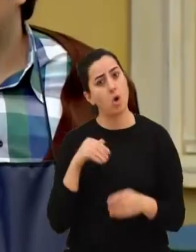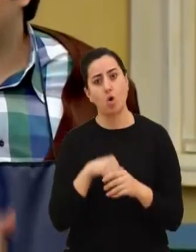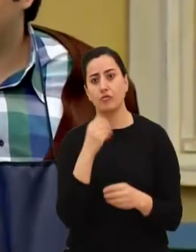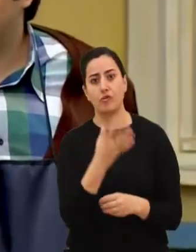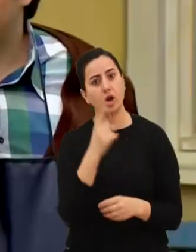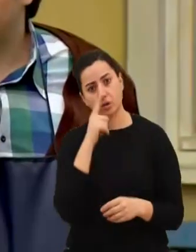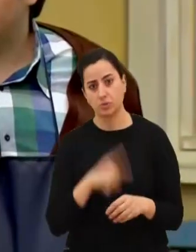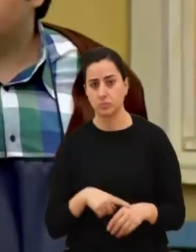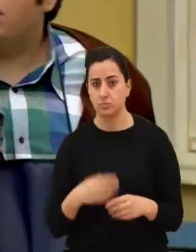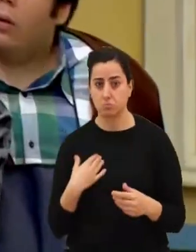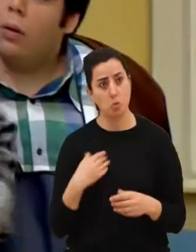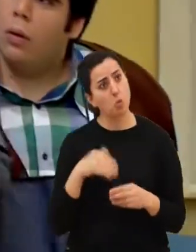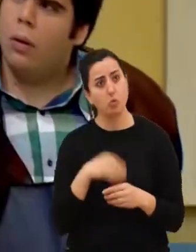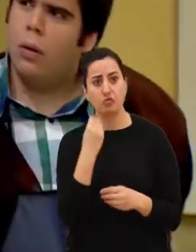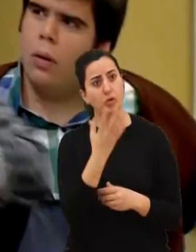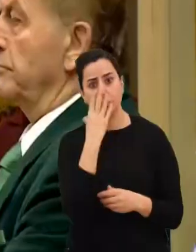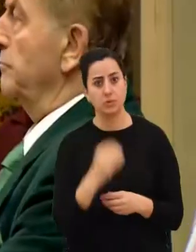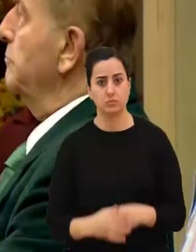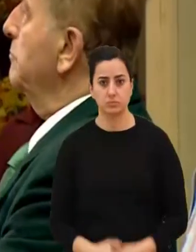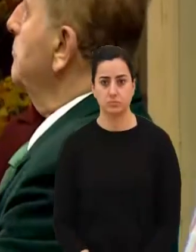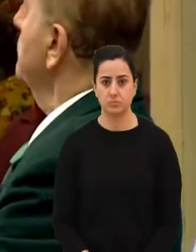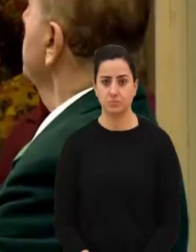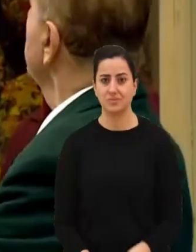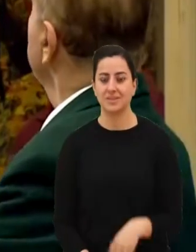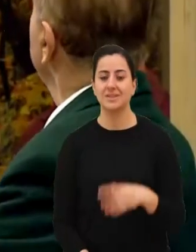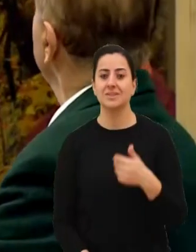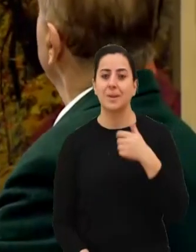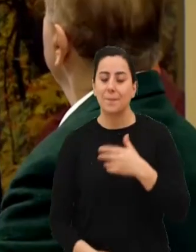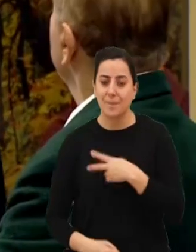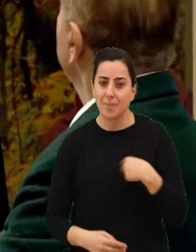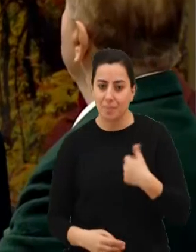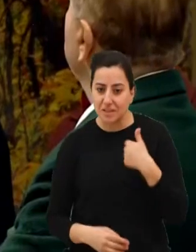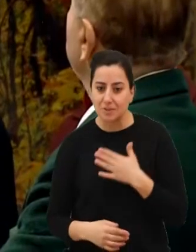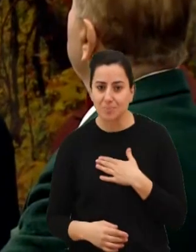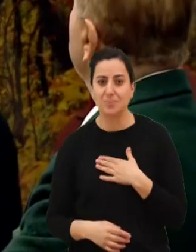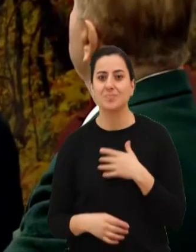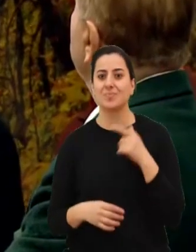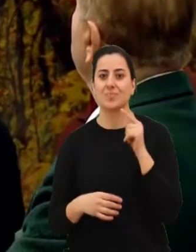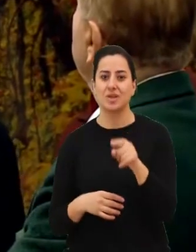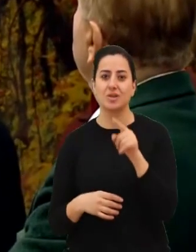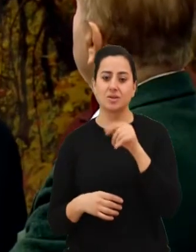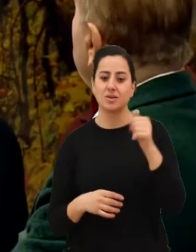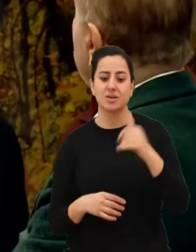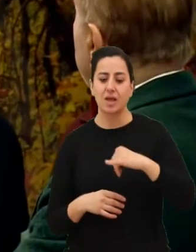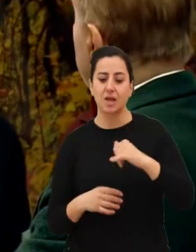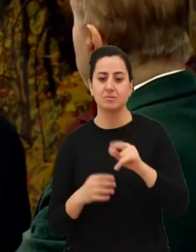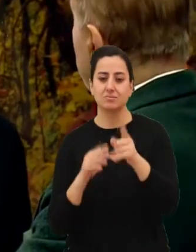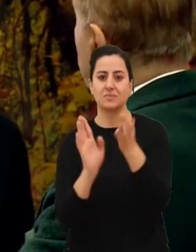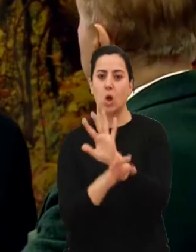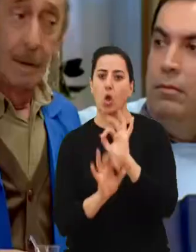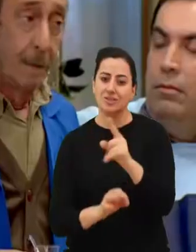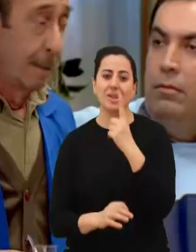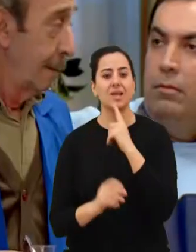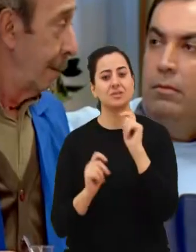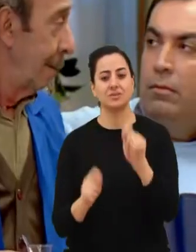abiye. Vallahi benim de. Sayın belediye başkanım, makamınızdaki son aylarınız olabilir. Tadını